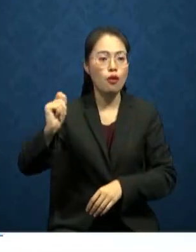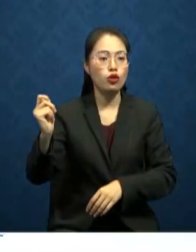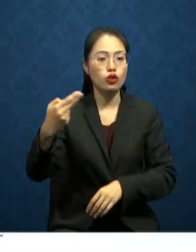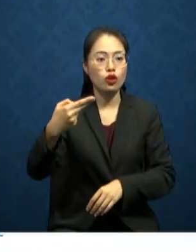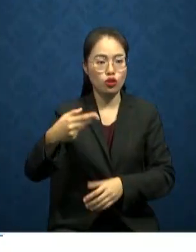อนุญาตนำเรียนครับ